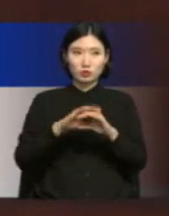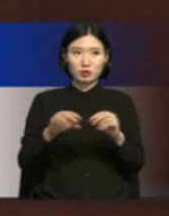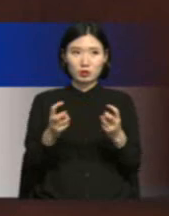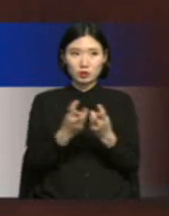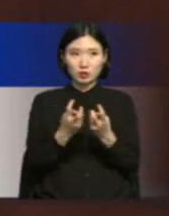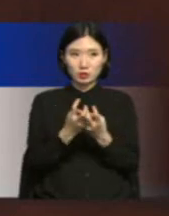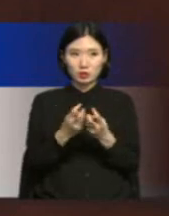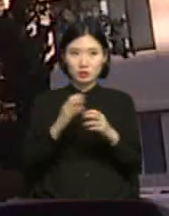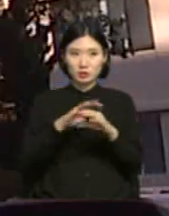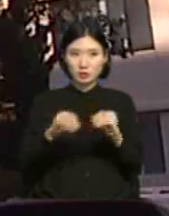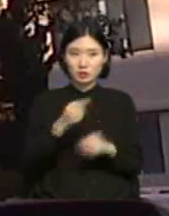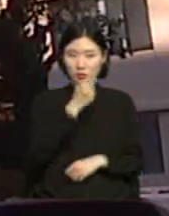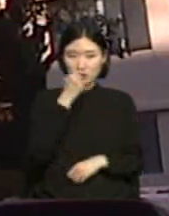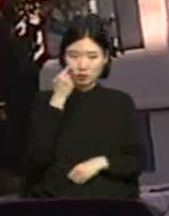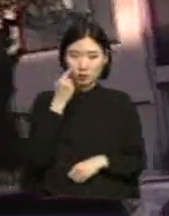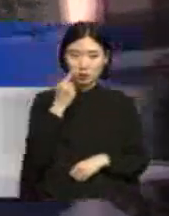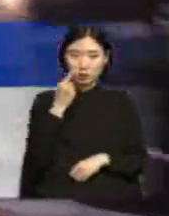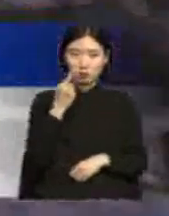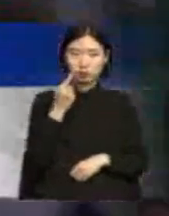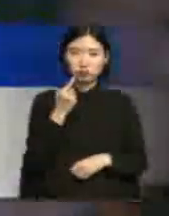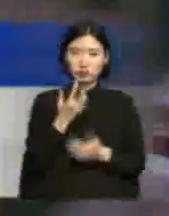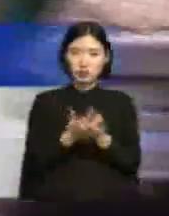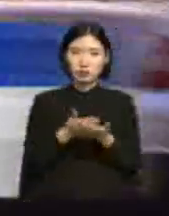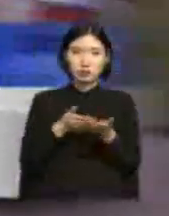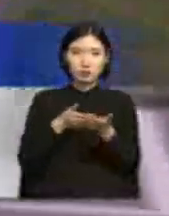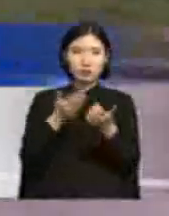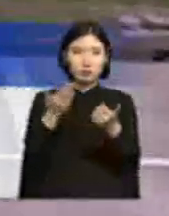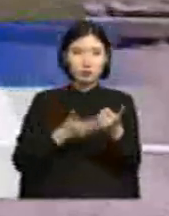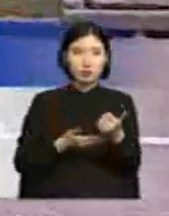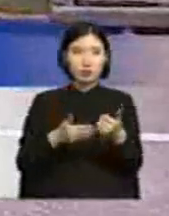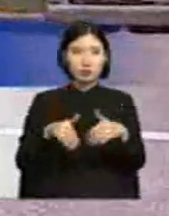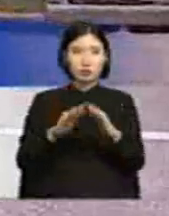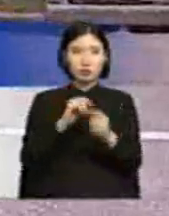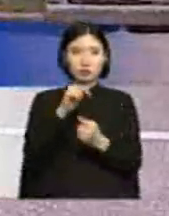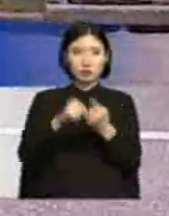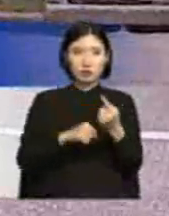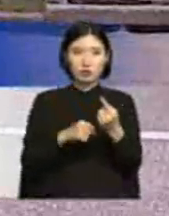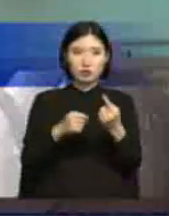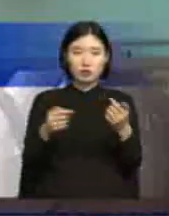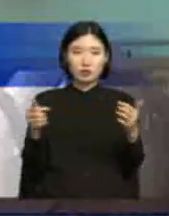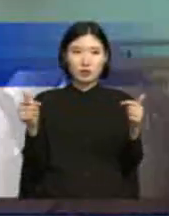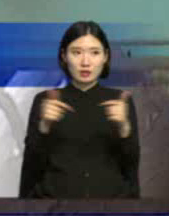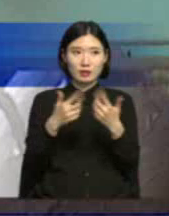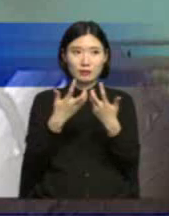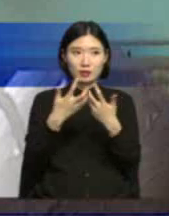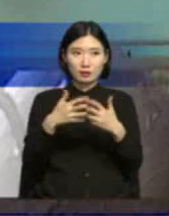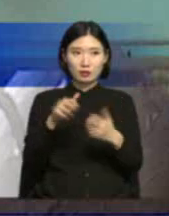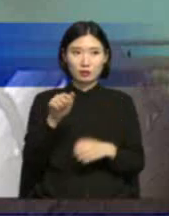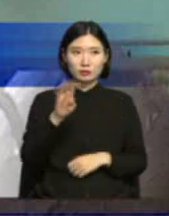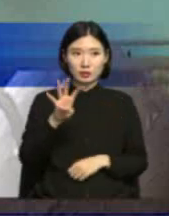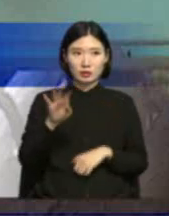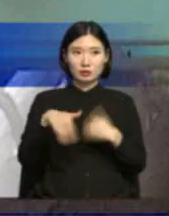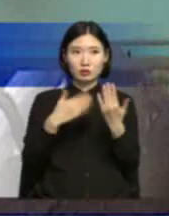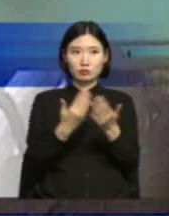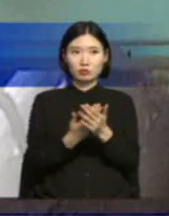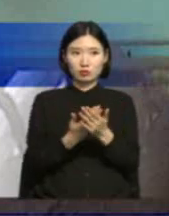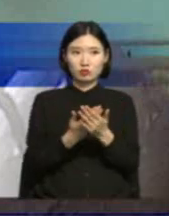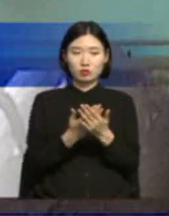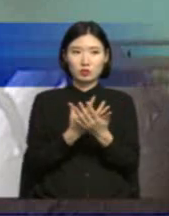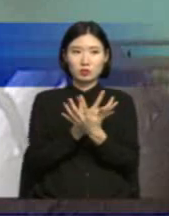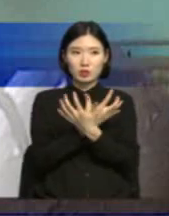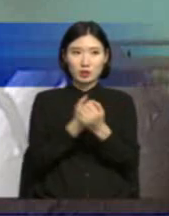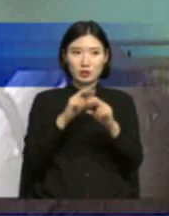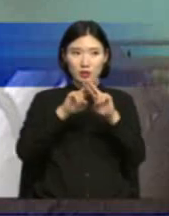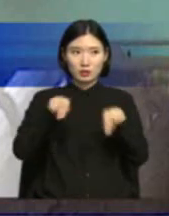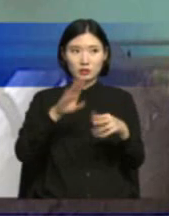제출해 주시기 바랍니다. 현재 설치 운영 중인 감량기 54대를 전부를 즉시 계약 해지할